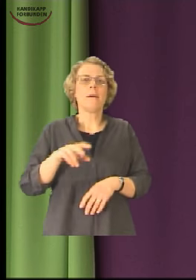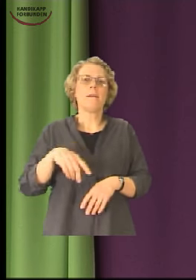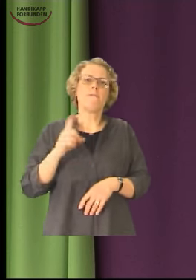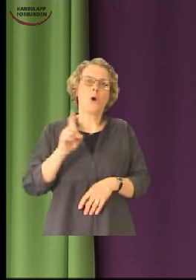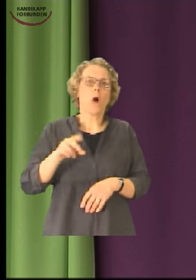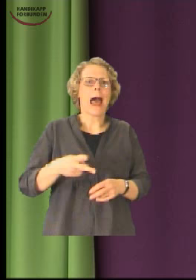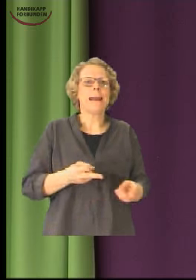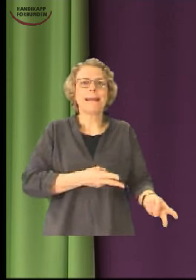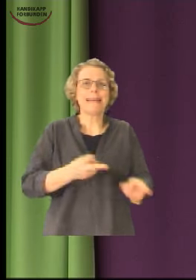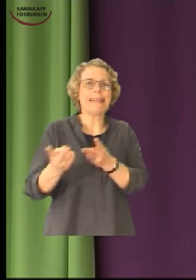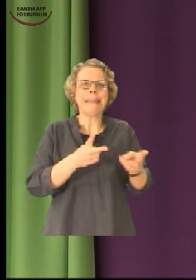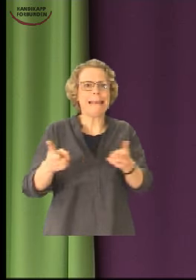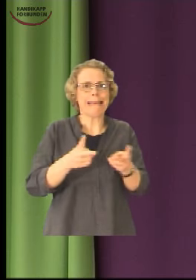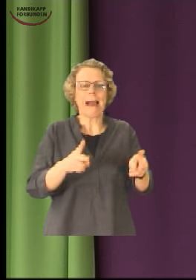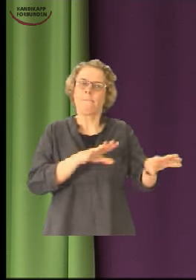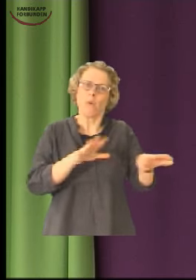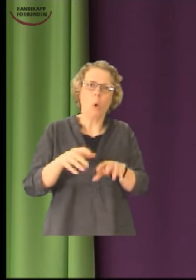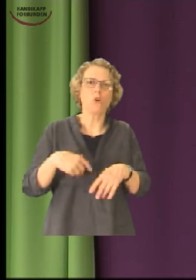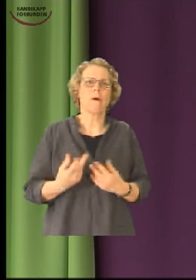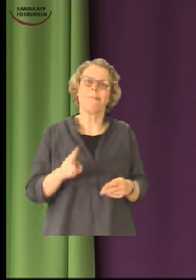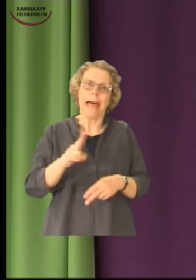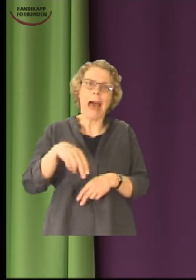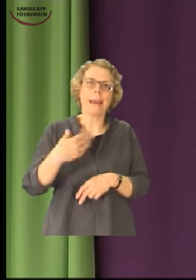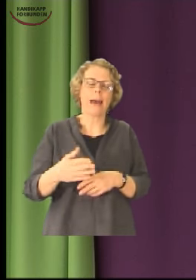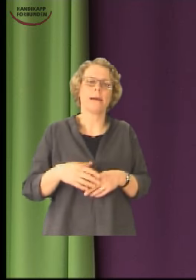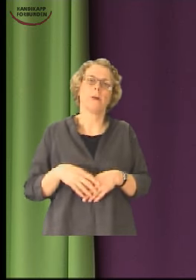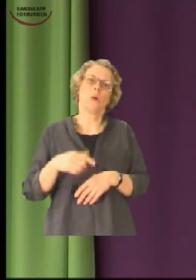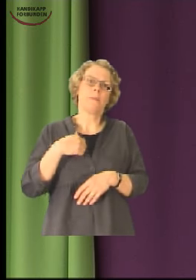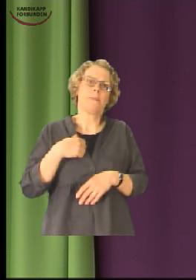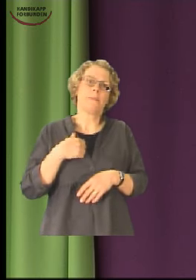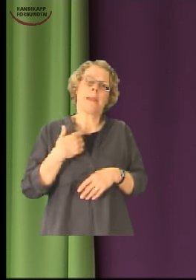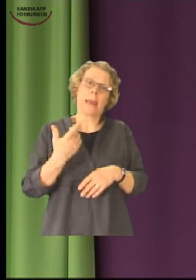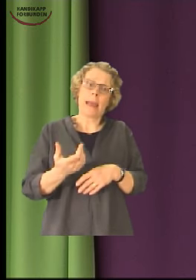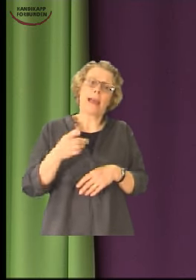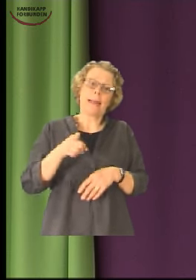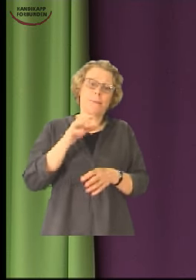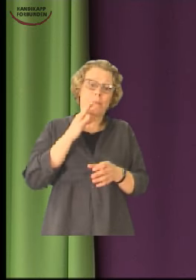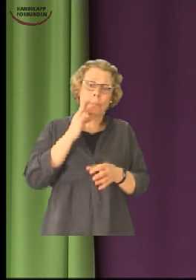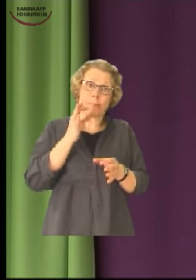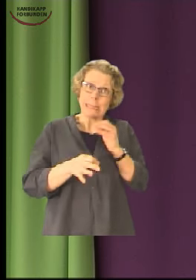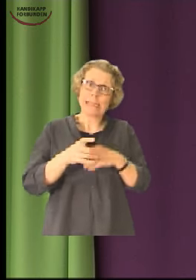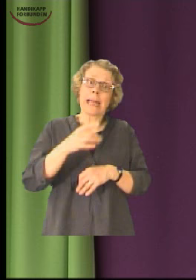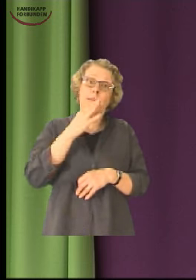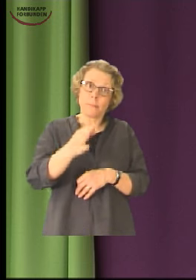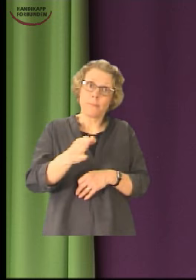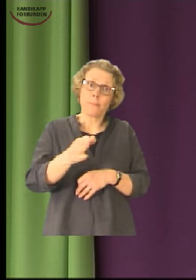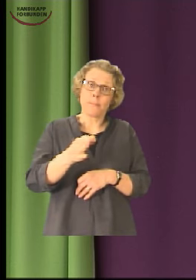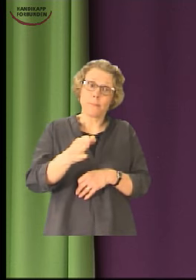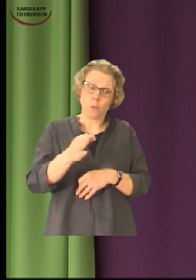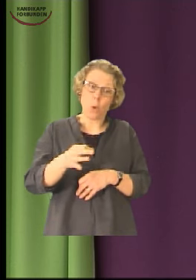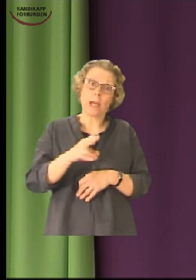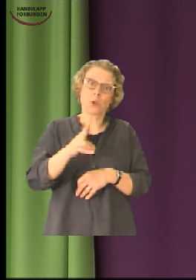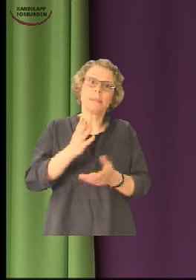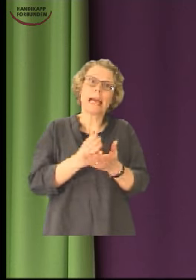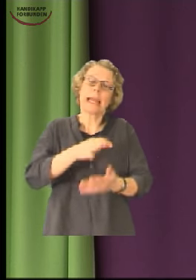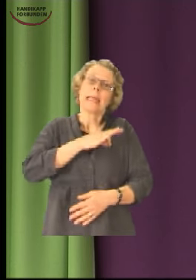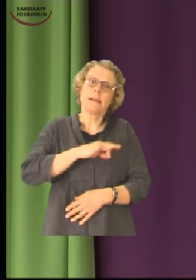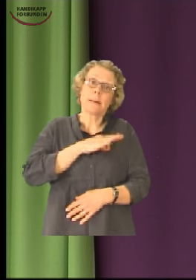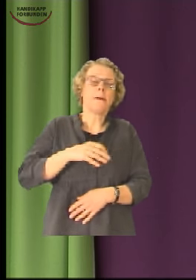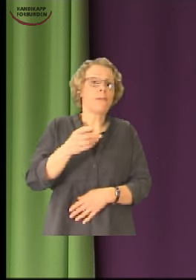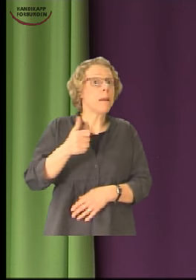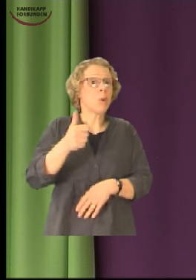att man får samma läkemedel om det är det effektivast. Nej, alltså just i den frågan kan man säga att vi kan ha en likvärdig vård eftersom utbudet på läkemedel är